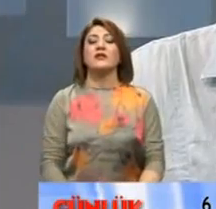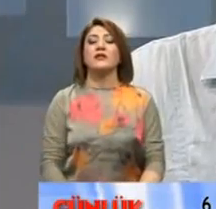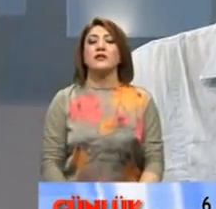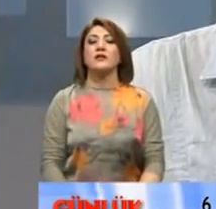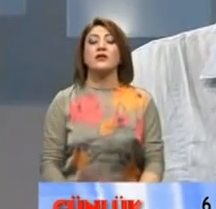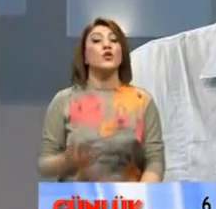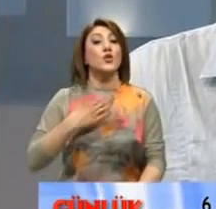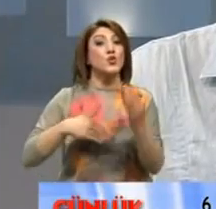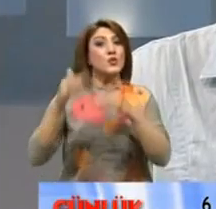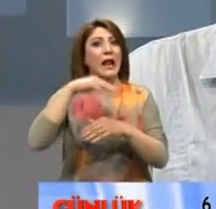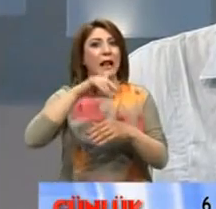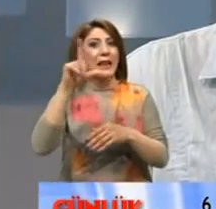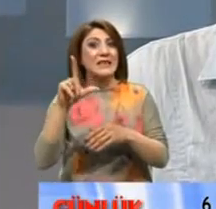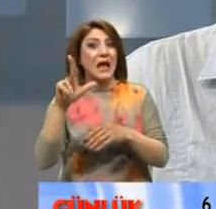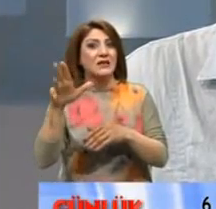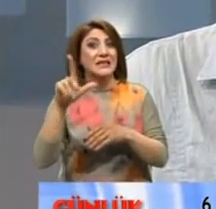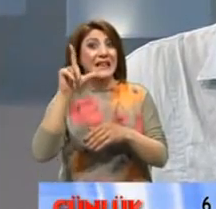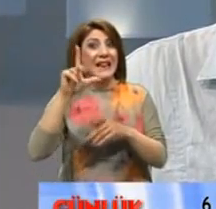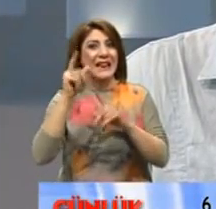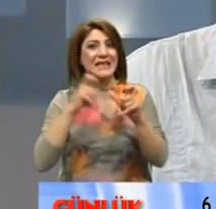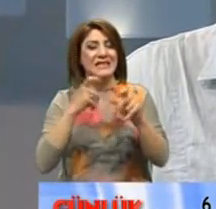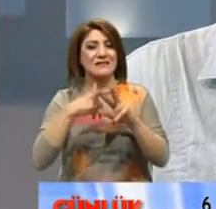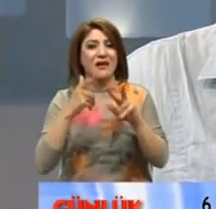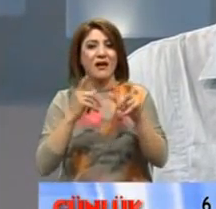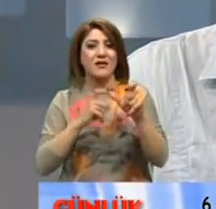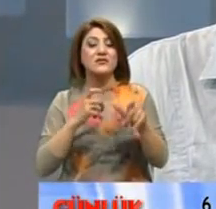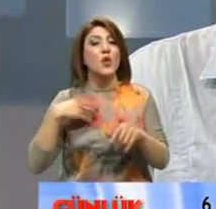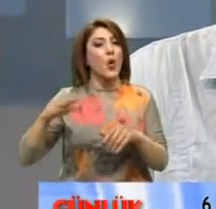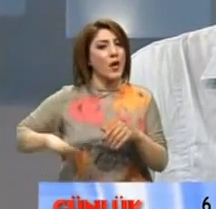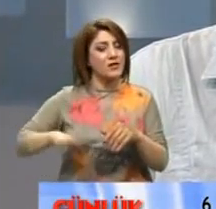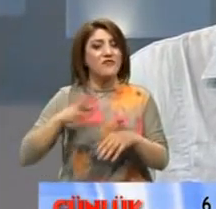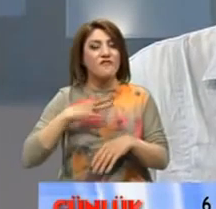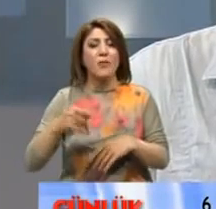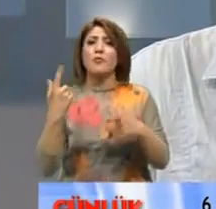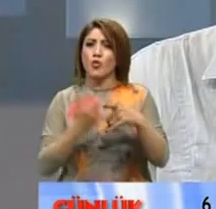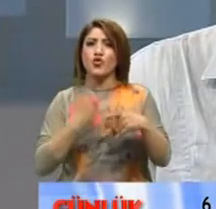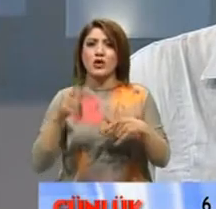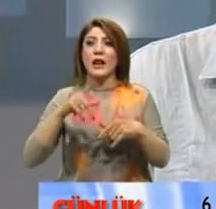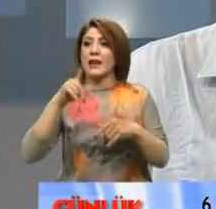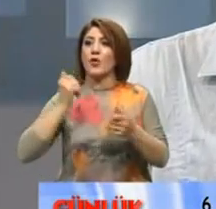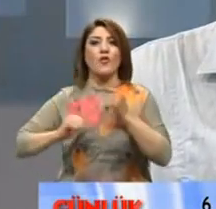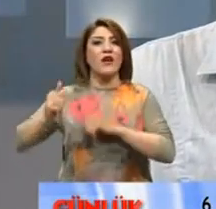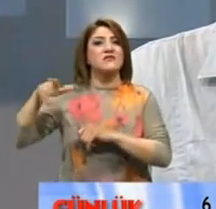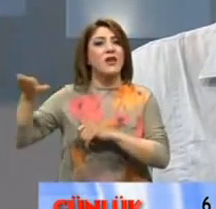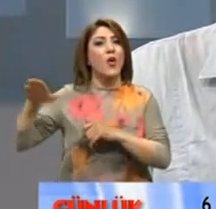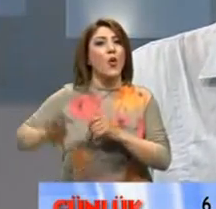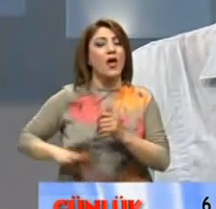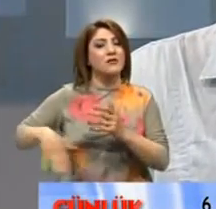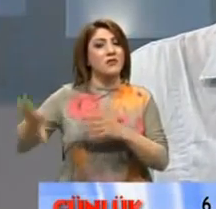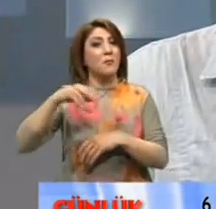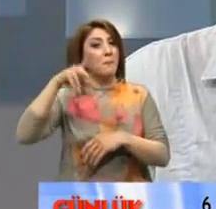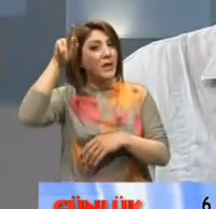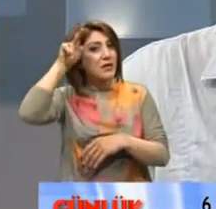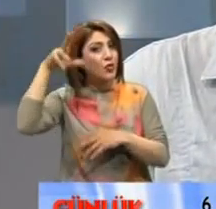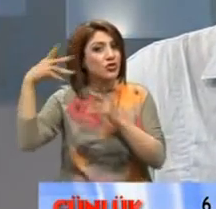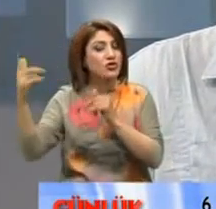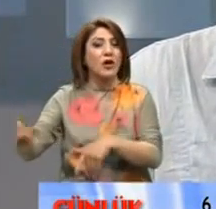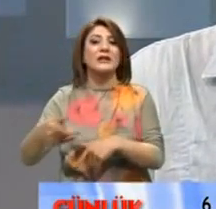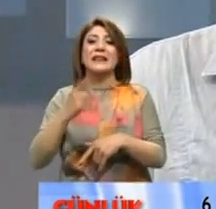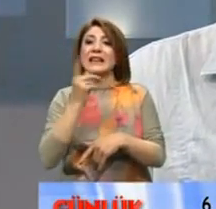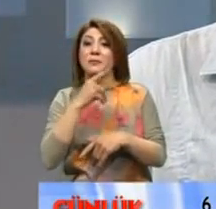Yüksek lisans öğrencisi Enes var, onu söylemiştim. Ve bir sürü aslında şu anda projemize destek olan lisans öğrencileri var. Harika. Psikoloji bölümünden, dil